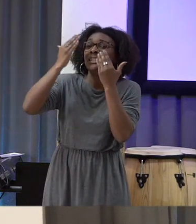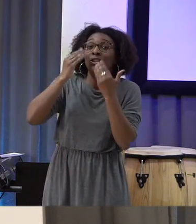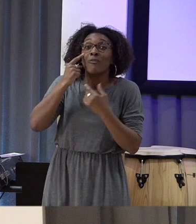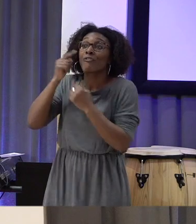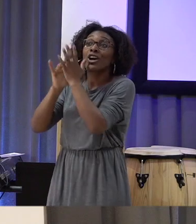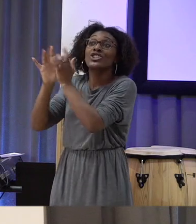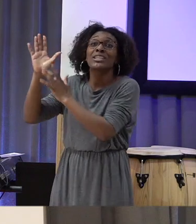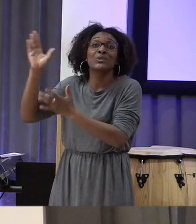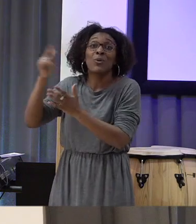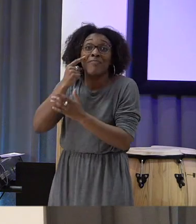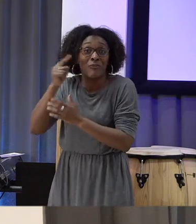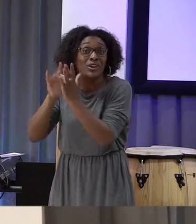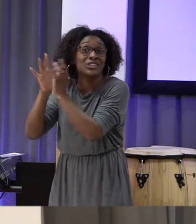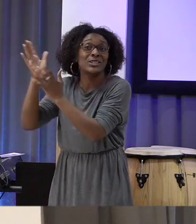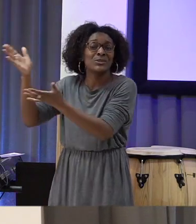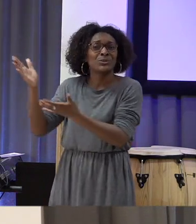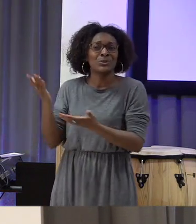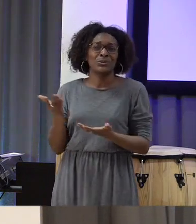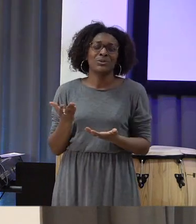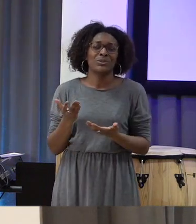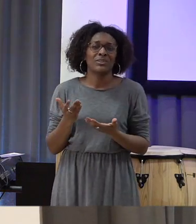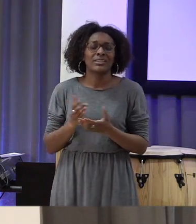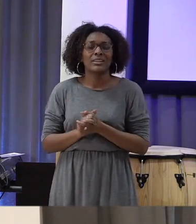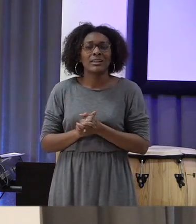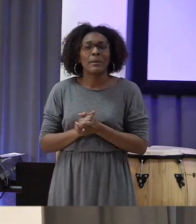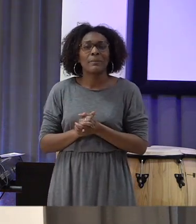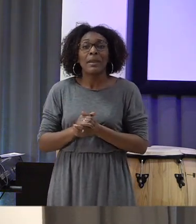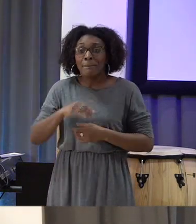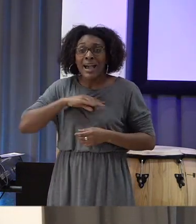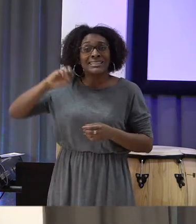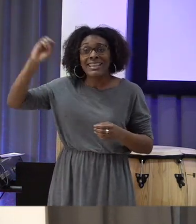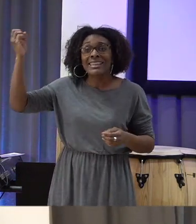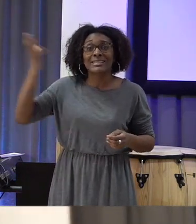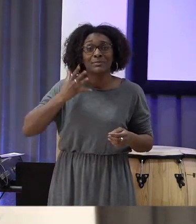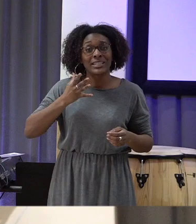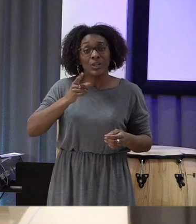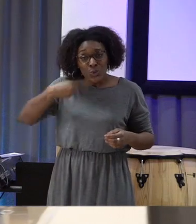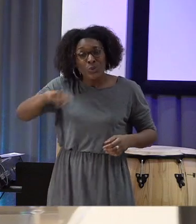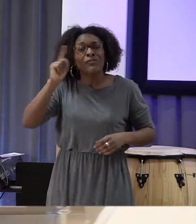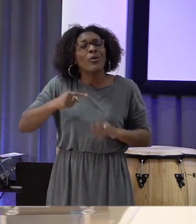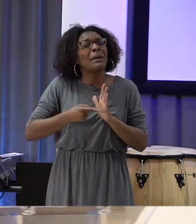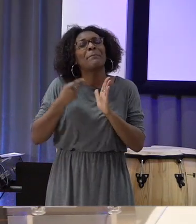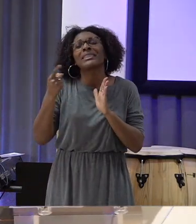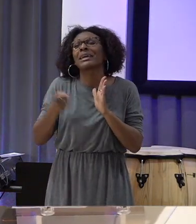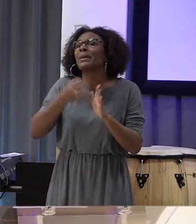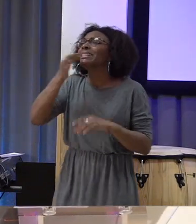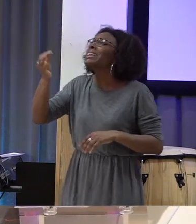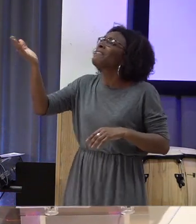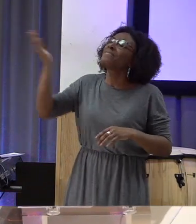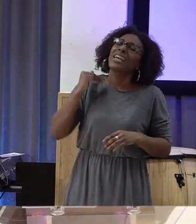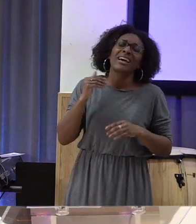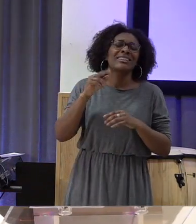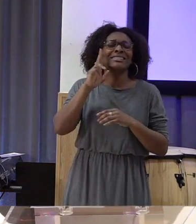s'égaie en son sauveur et par l'esprit de vie, répétons, viens, Seigneur Jésus-Christ,